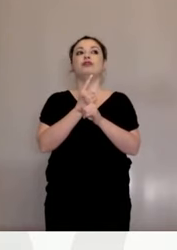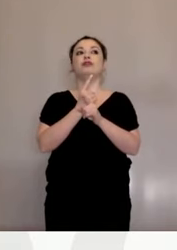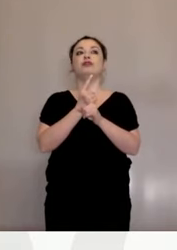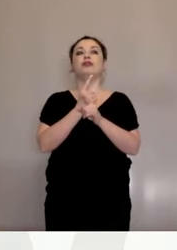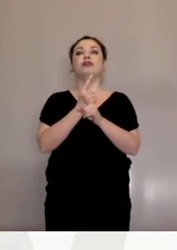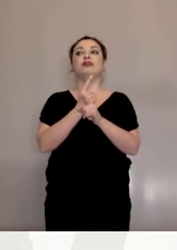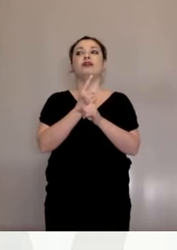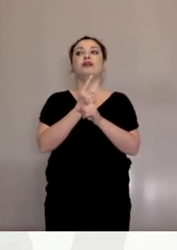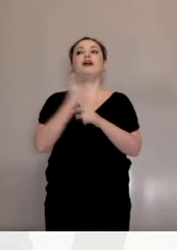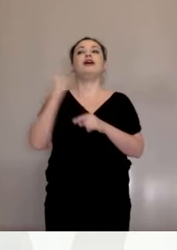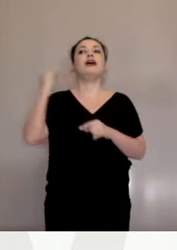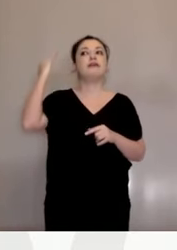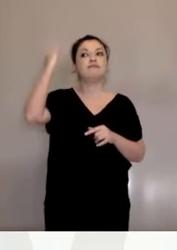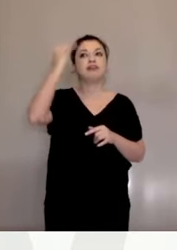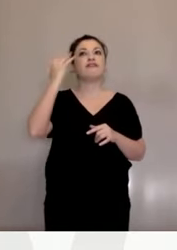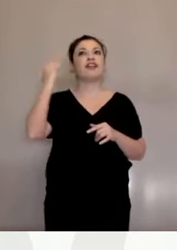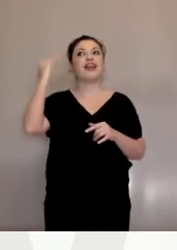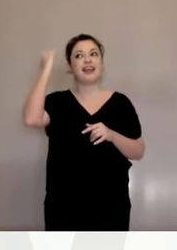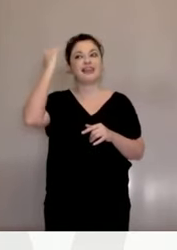cosa vuol dire